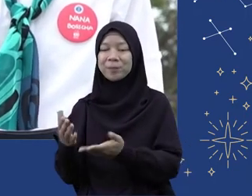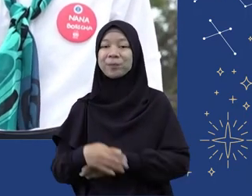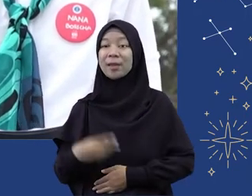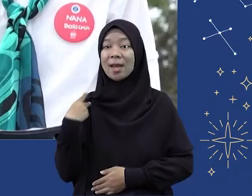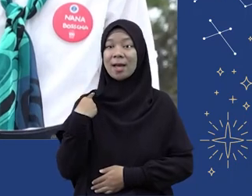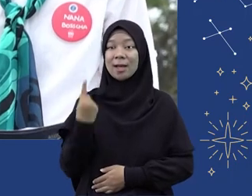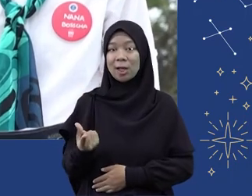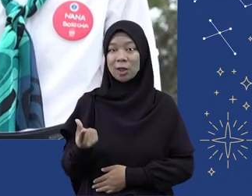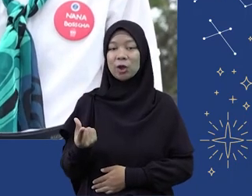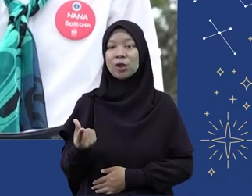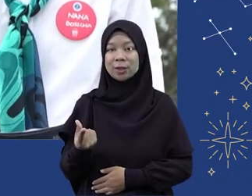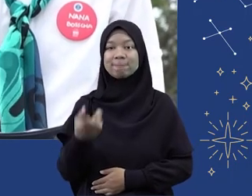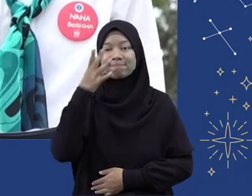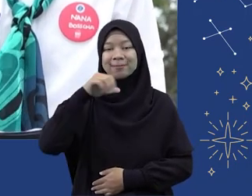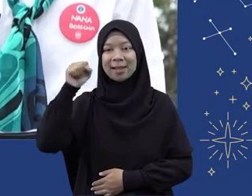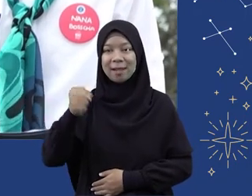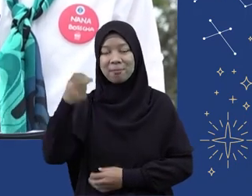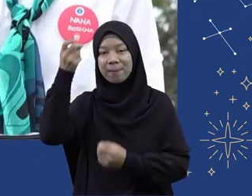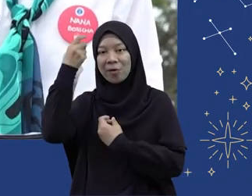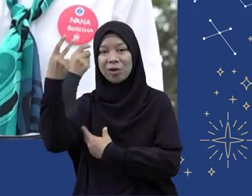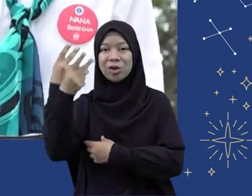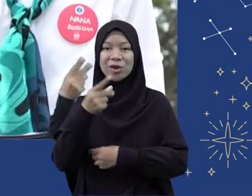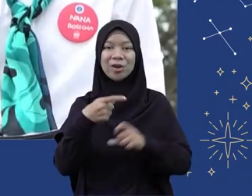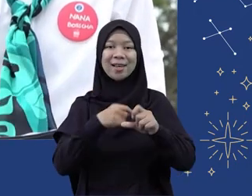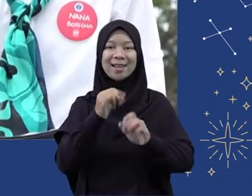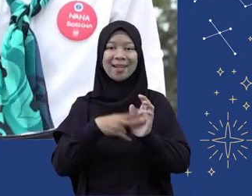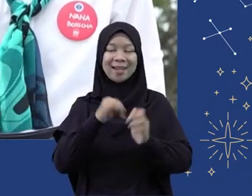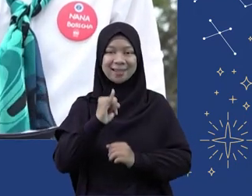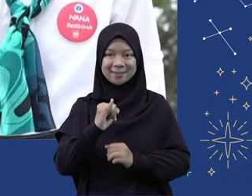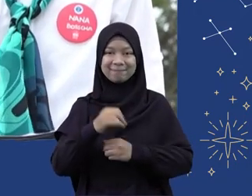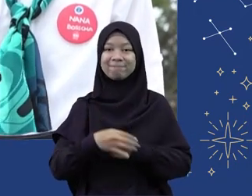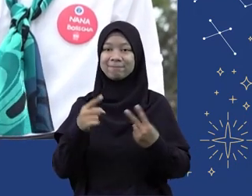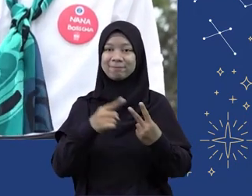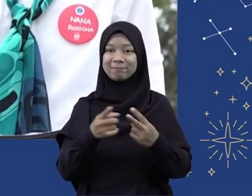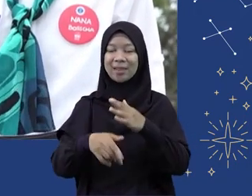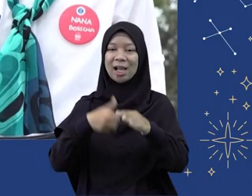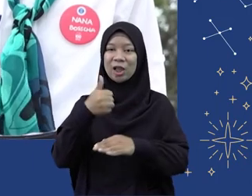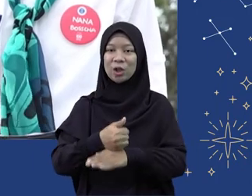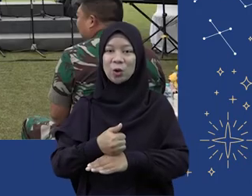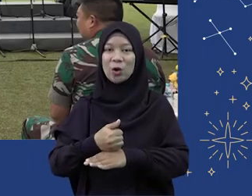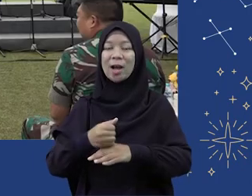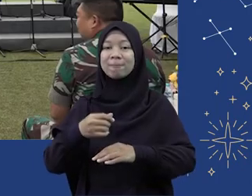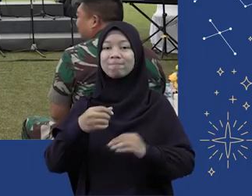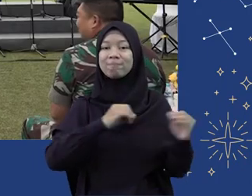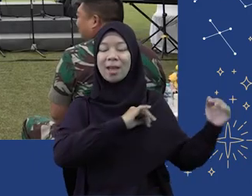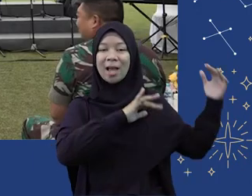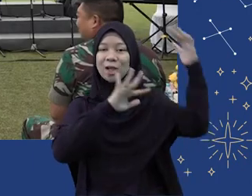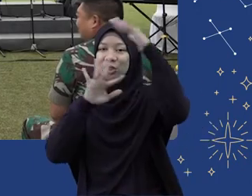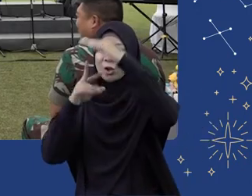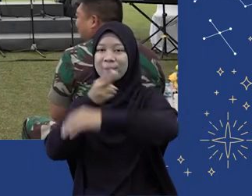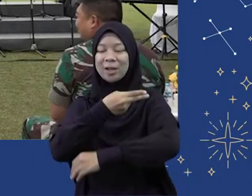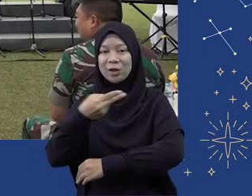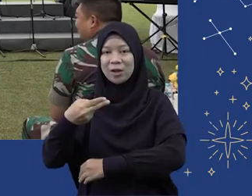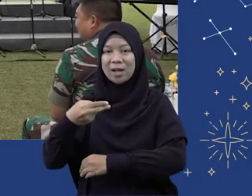Institut Teknologi Bandung Profesor ini ketua himpunan astronomi Indonesia Dr Budi